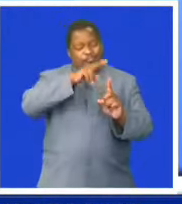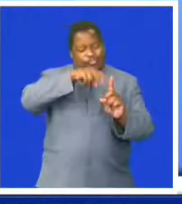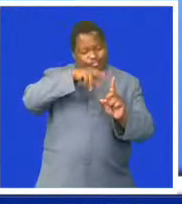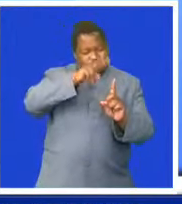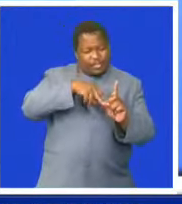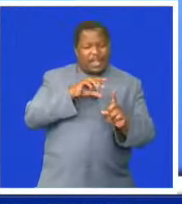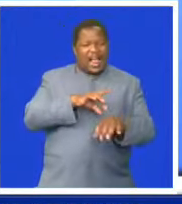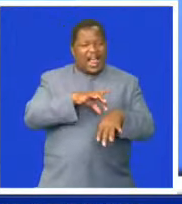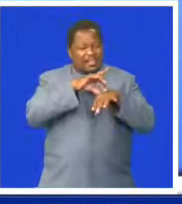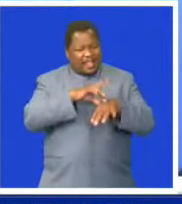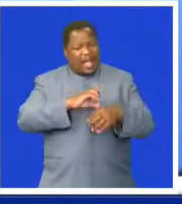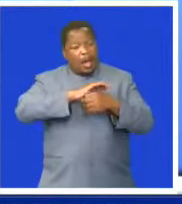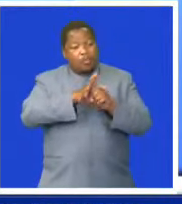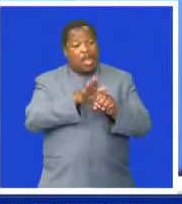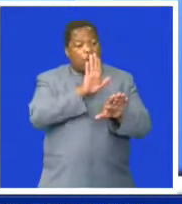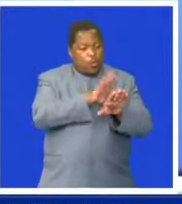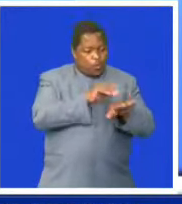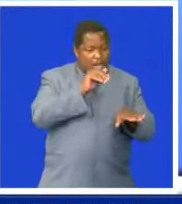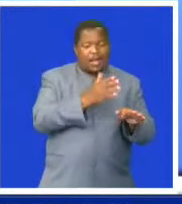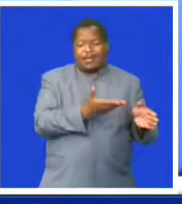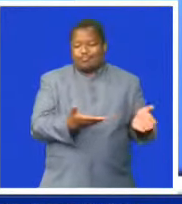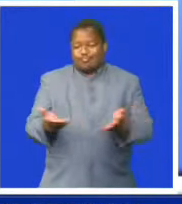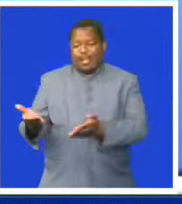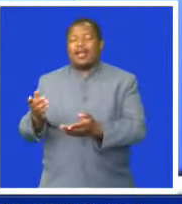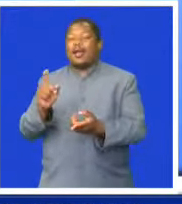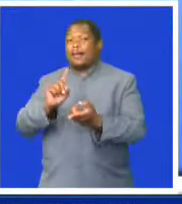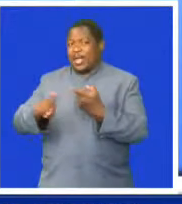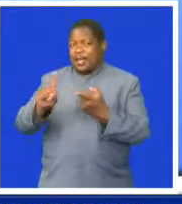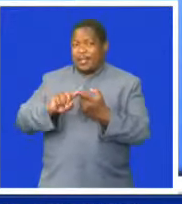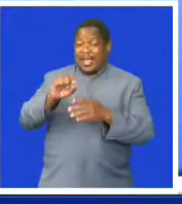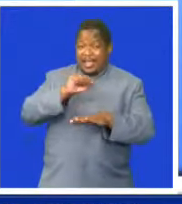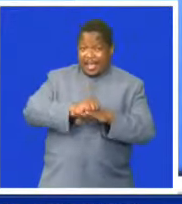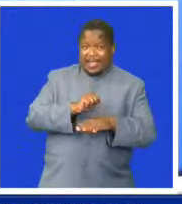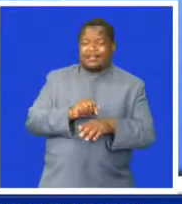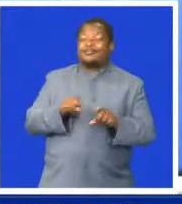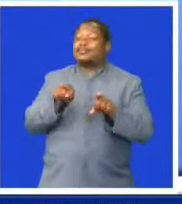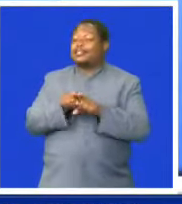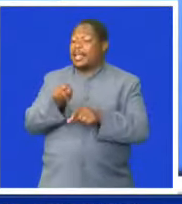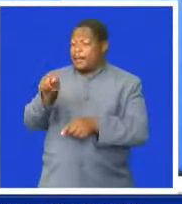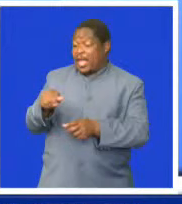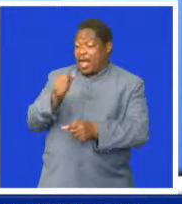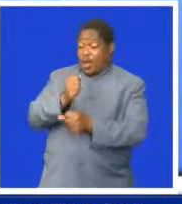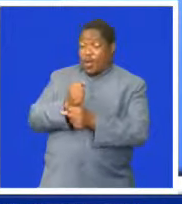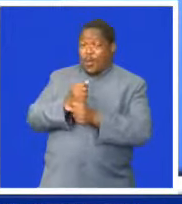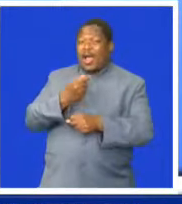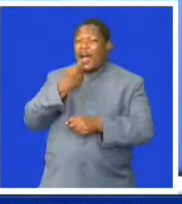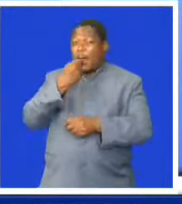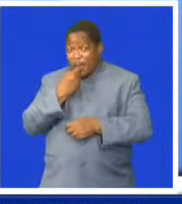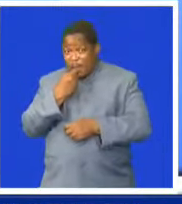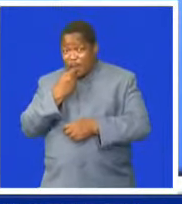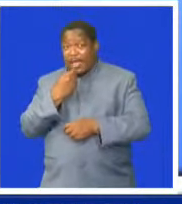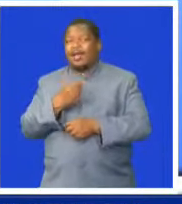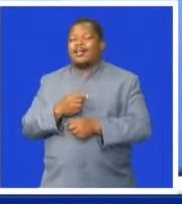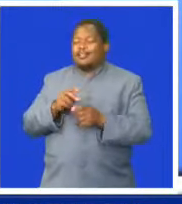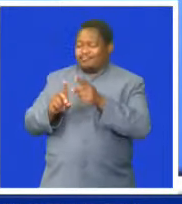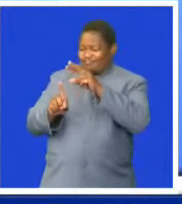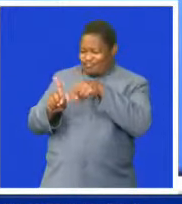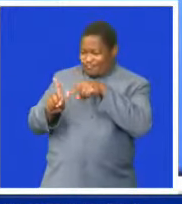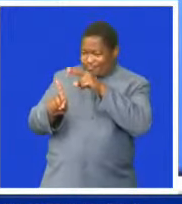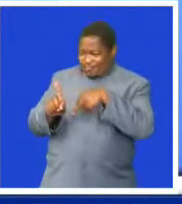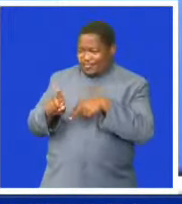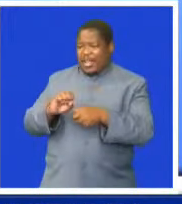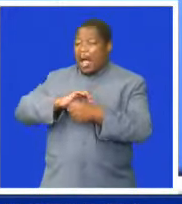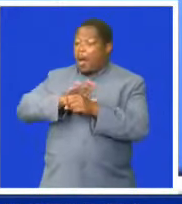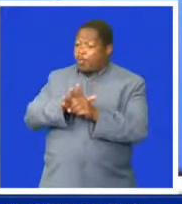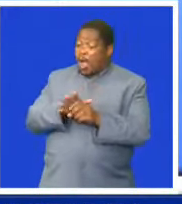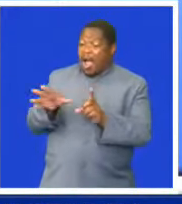labatobe bayahlole ngayo labatayithatha onke emalanga. Nekuthi ke mapali kumele afuthwe angakacala umdlalo